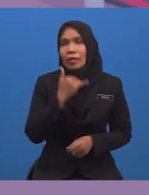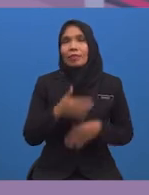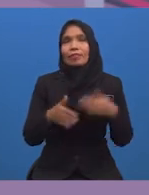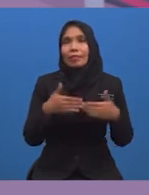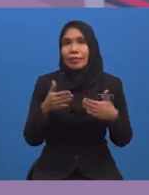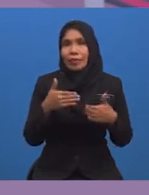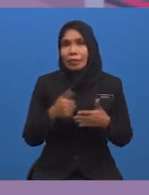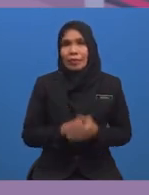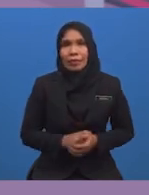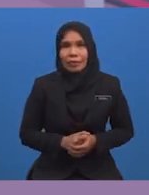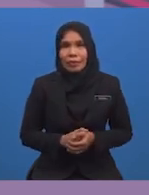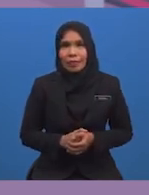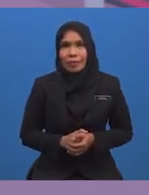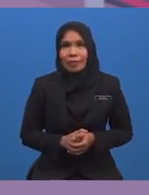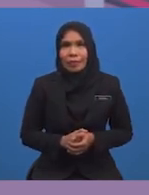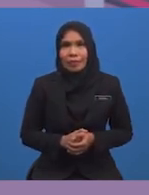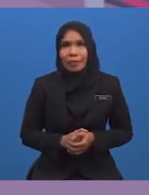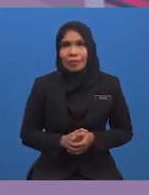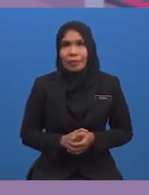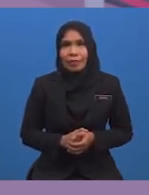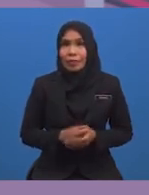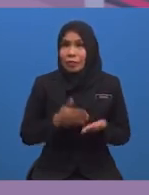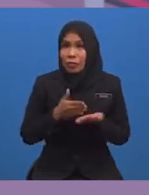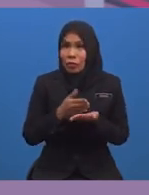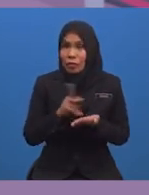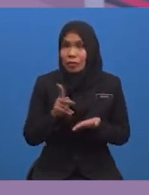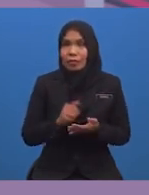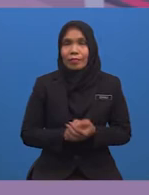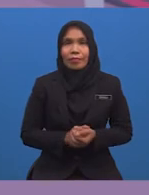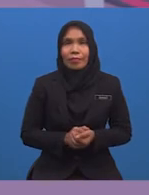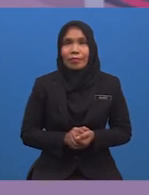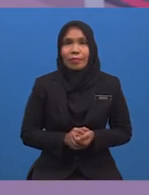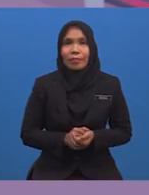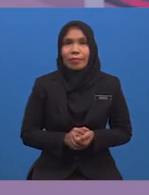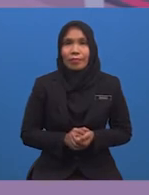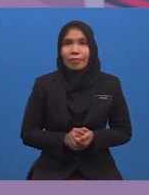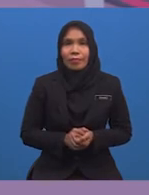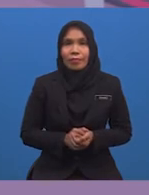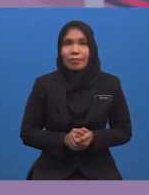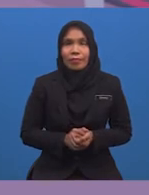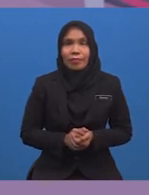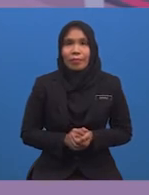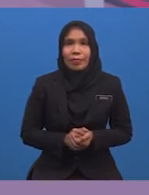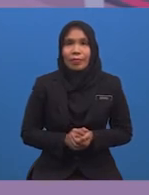akan teruskan dengan sesi uji minda untuk soalan subjektif pula.